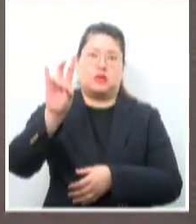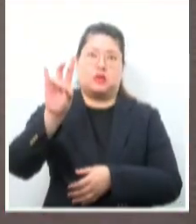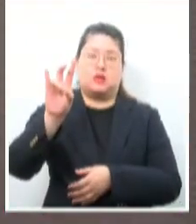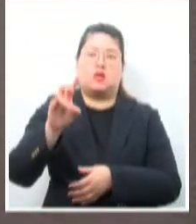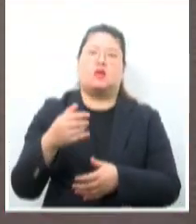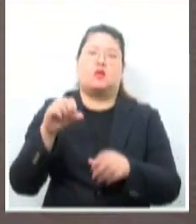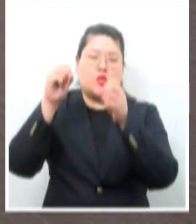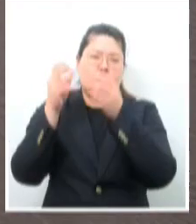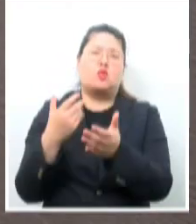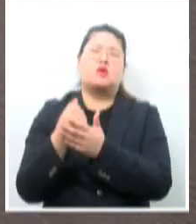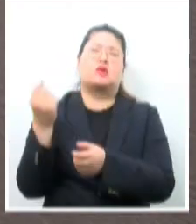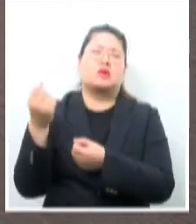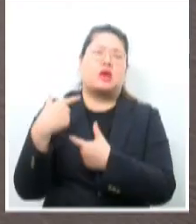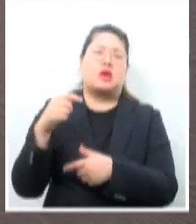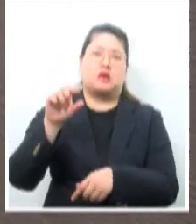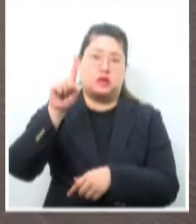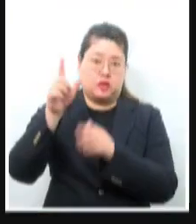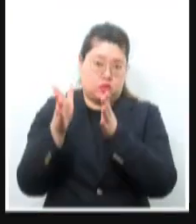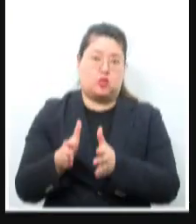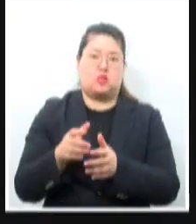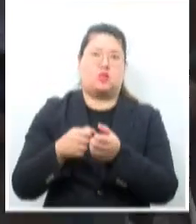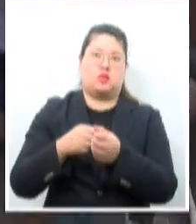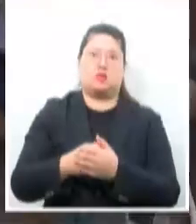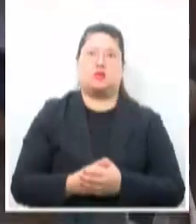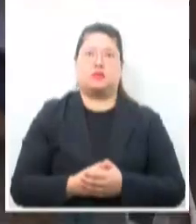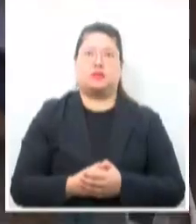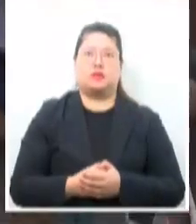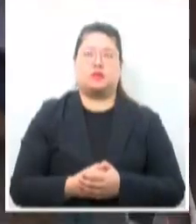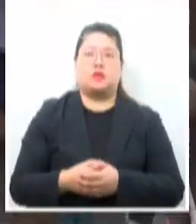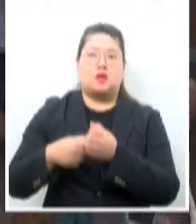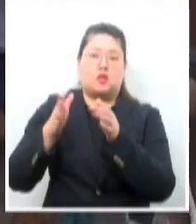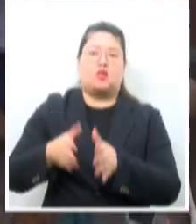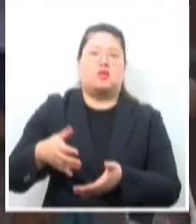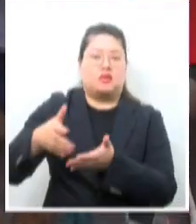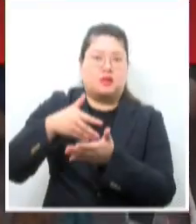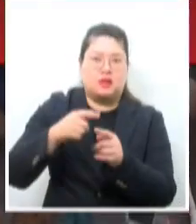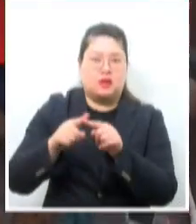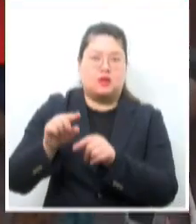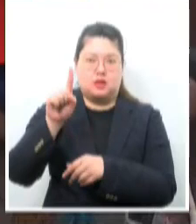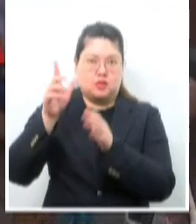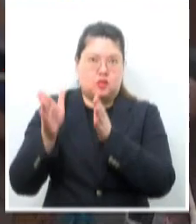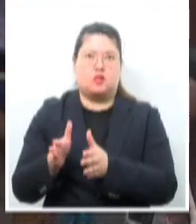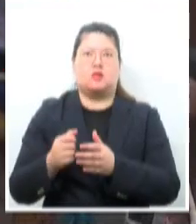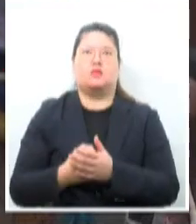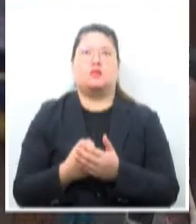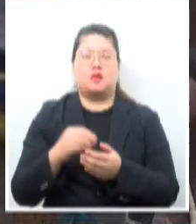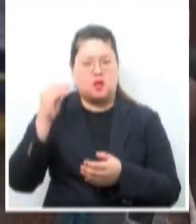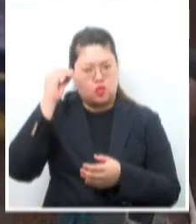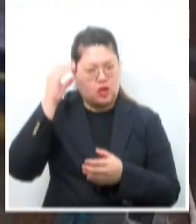างสอน1คนธุรการ1คน โครงงานไม้กวาดดอกหญ้าภูมิปัญญาท้องถิ่นของเรานะ